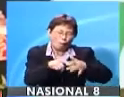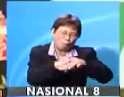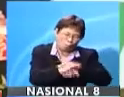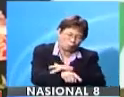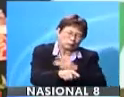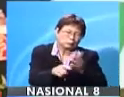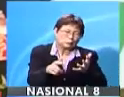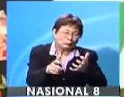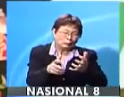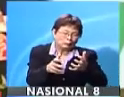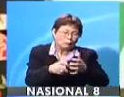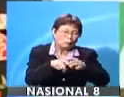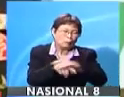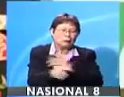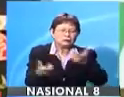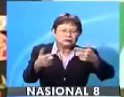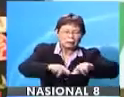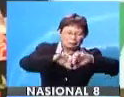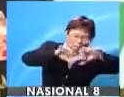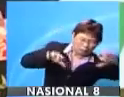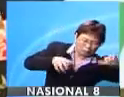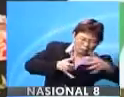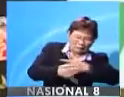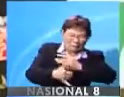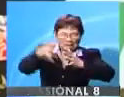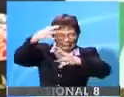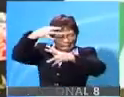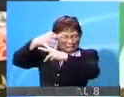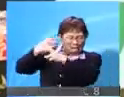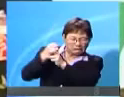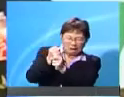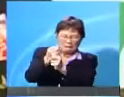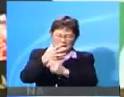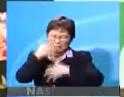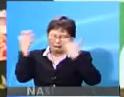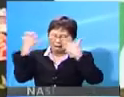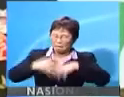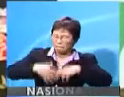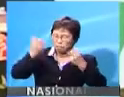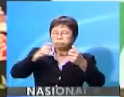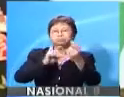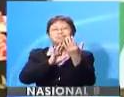dan kejadian rogol ini mungkin menunjukkan dendam dia lah, kemarahan dia kepada